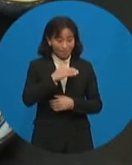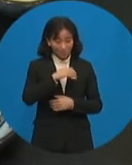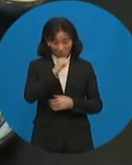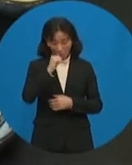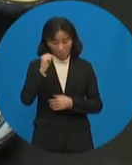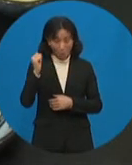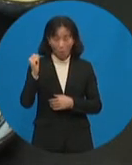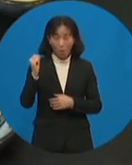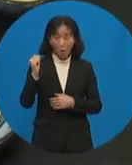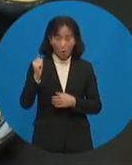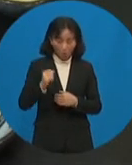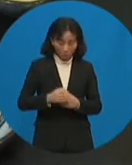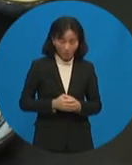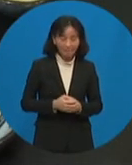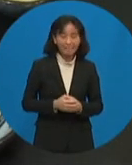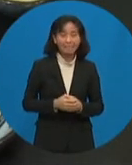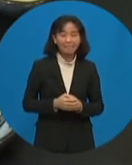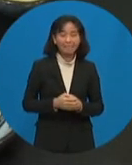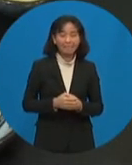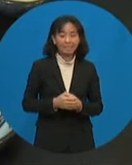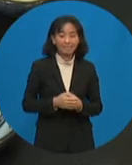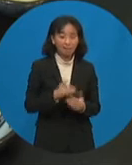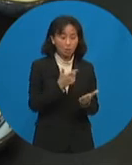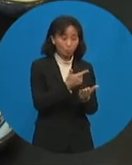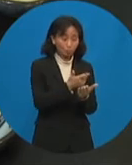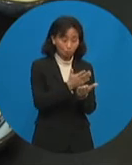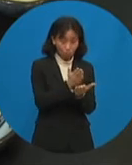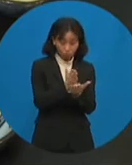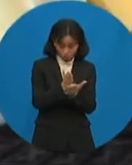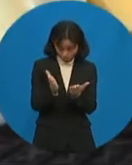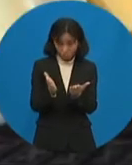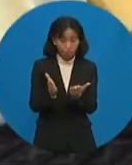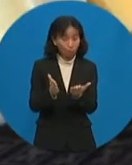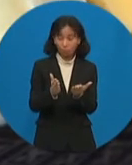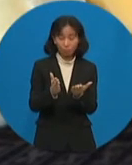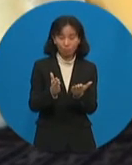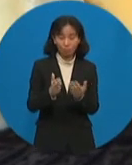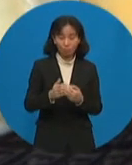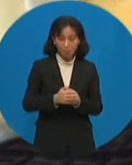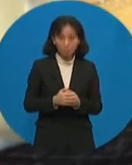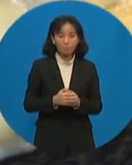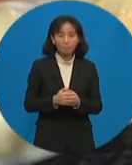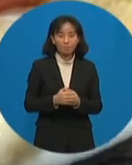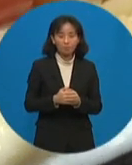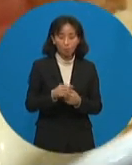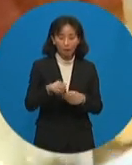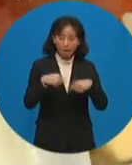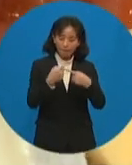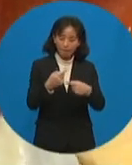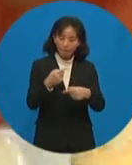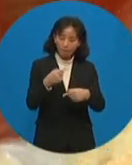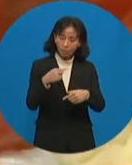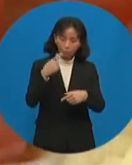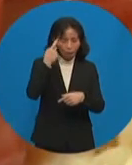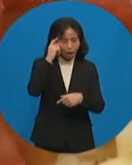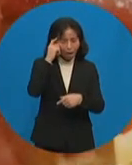種類もチーズが入ってるなんてとっても贅沢ですよね。これだけたくさんのチーズを合わせようと思ったきっか